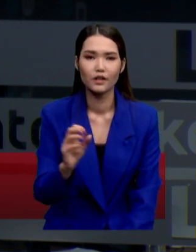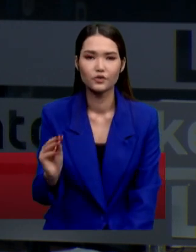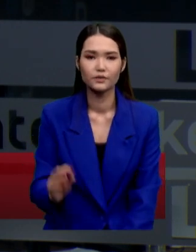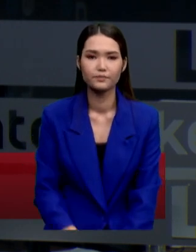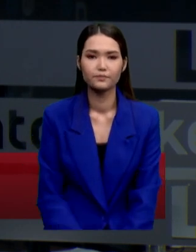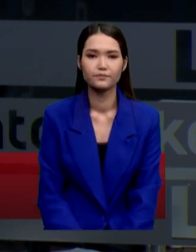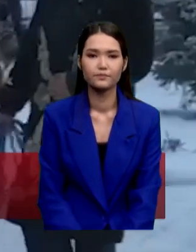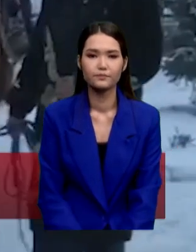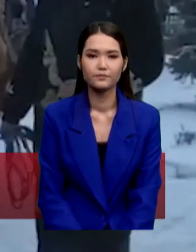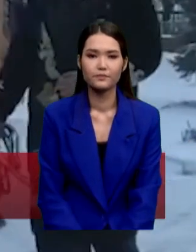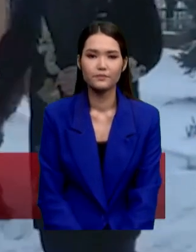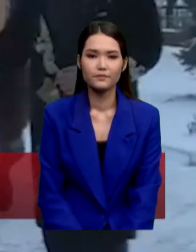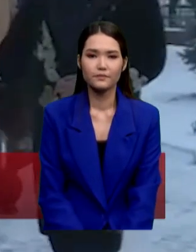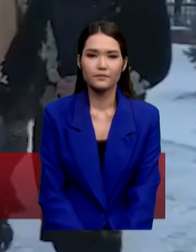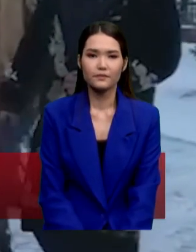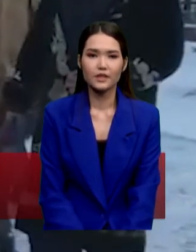Жакеев.